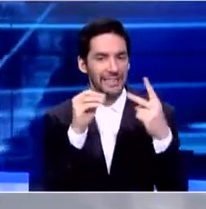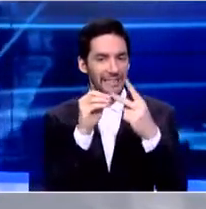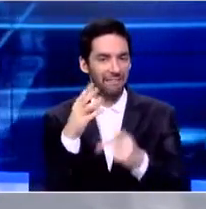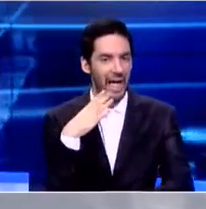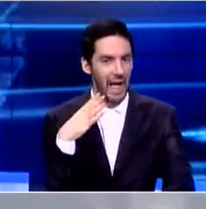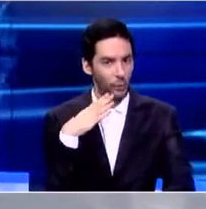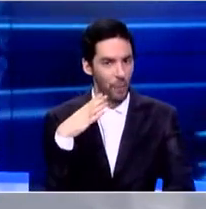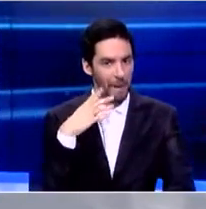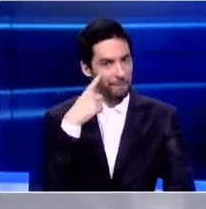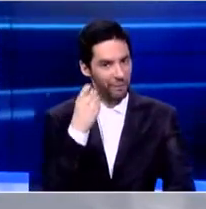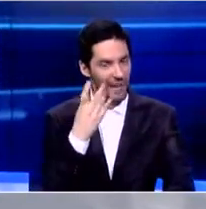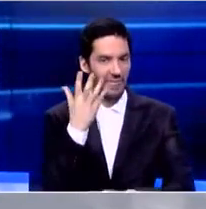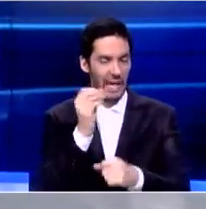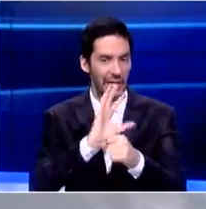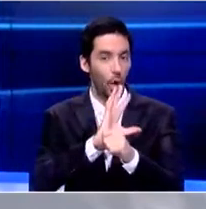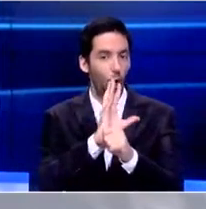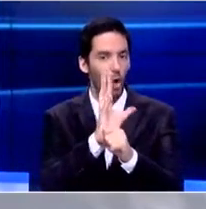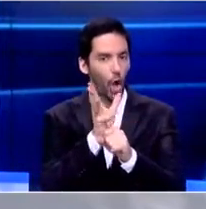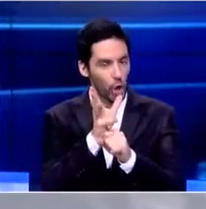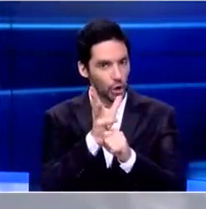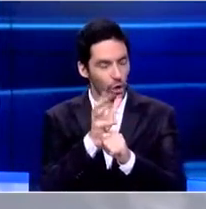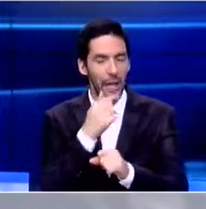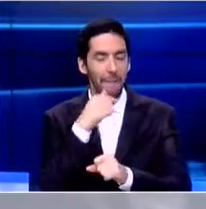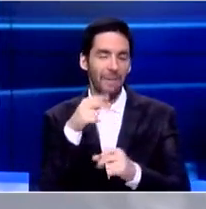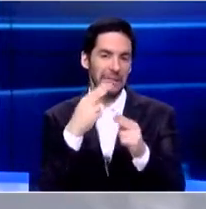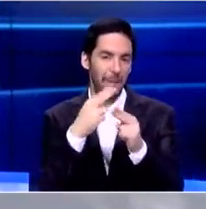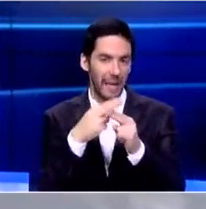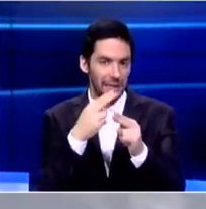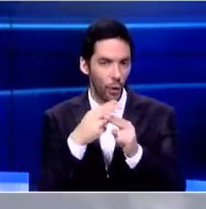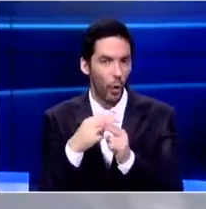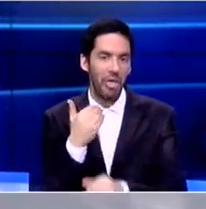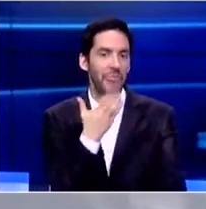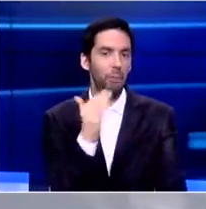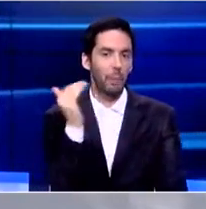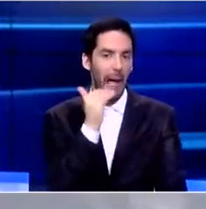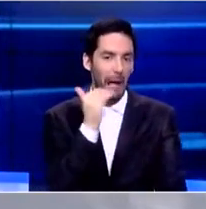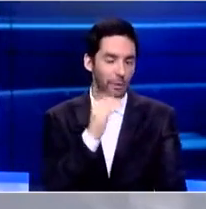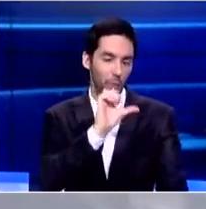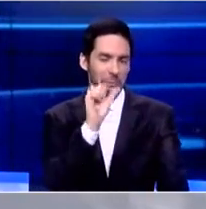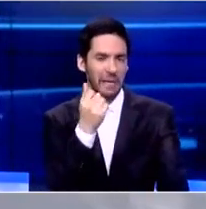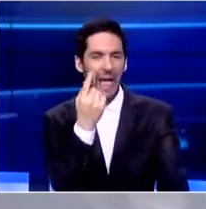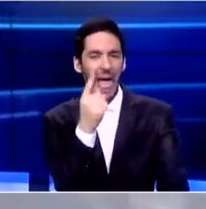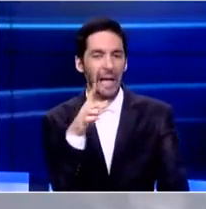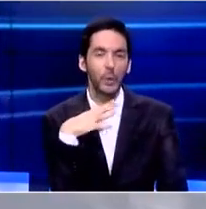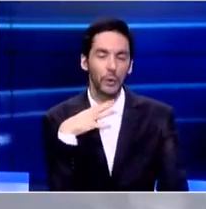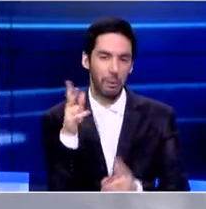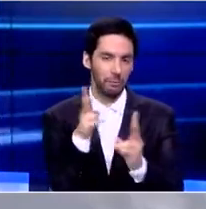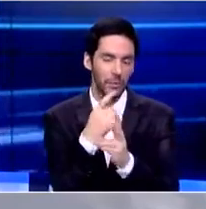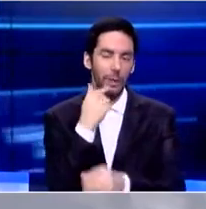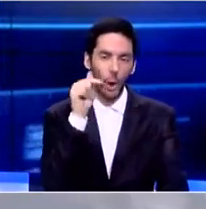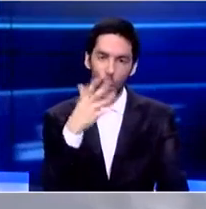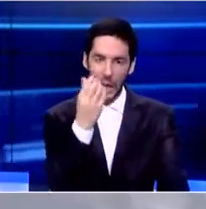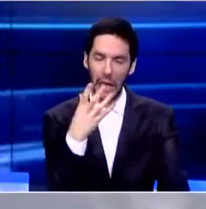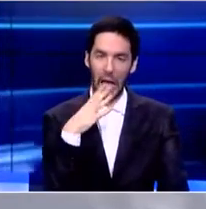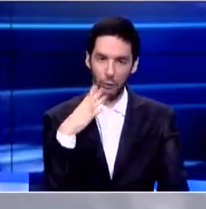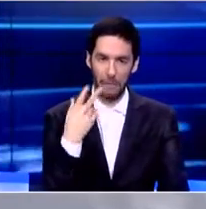διαγνωστεί ως τώρα και συνεπώς μπορούμε να παρουσιάσουμε βασική επιδημιολογική ανάλυση. Όπως βλέπετε, από